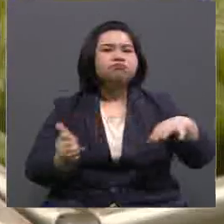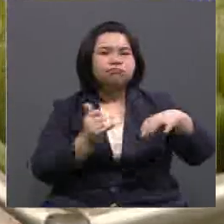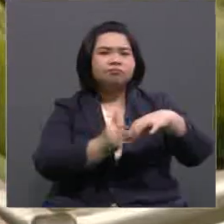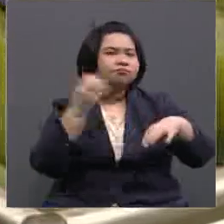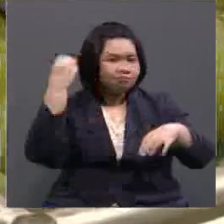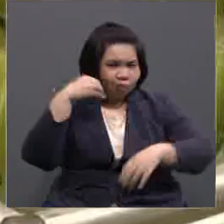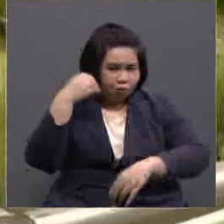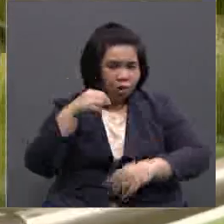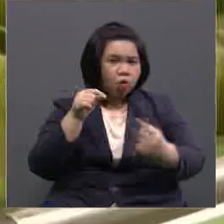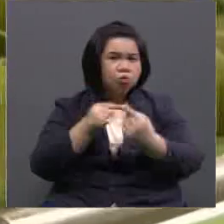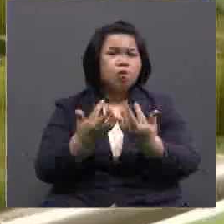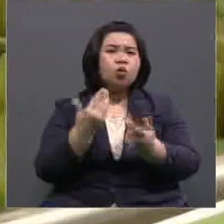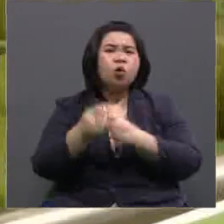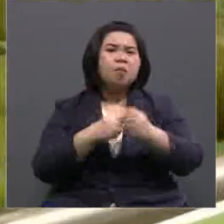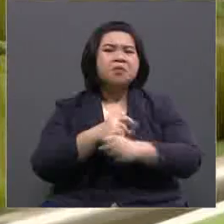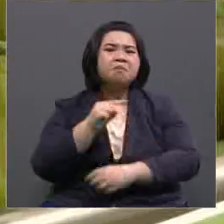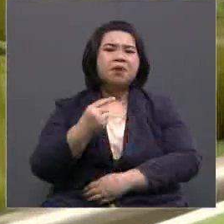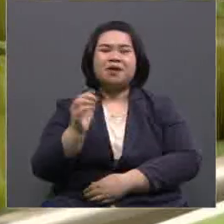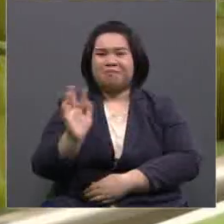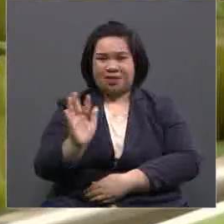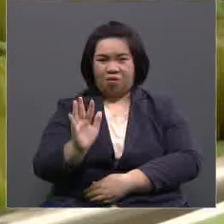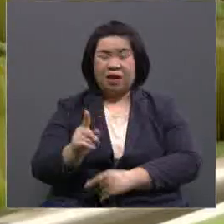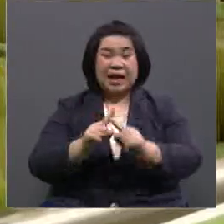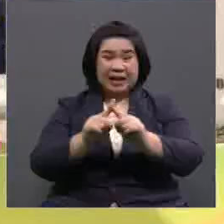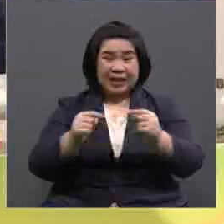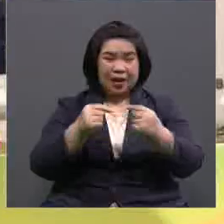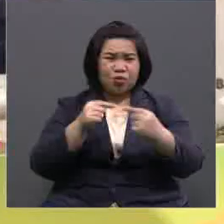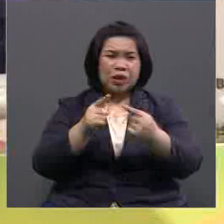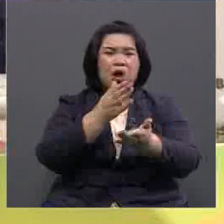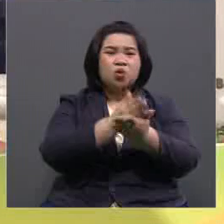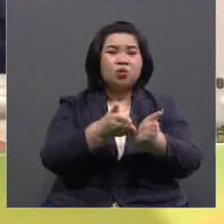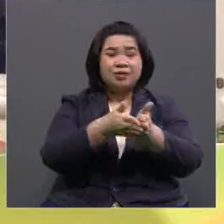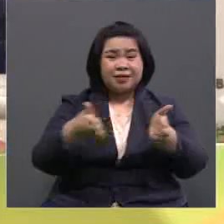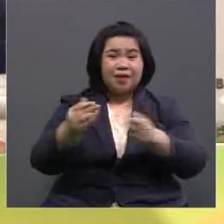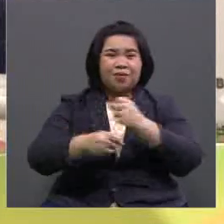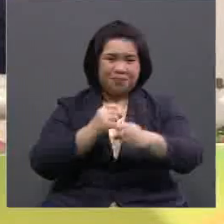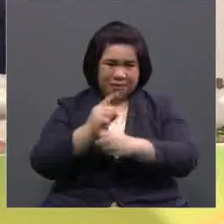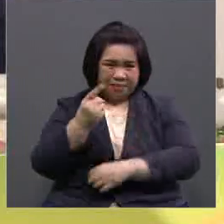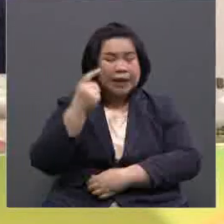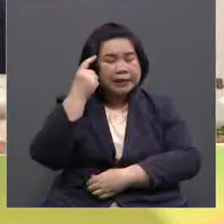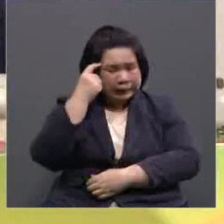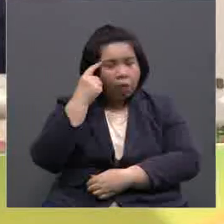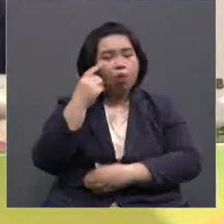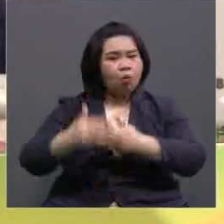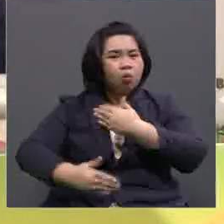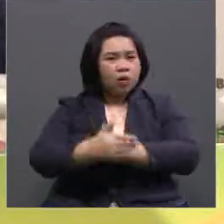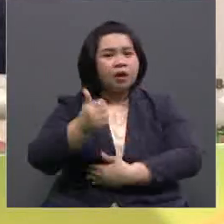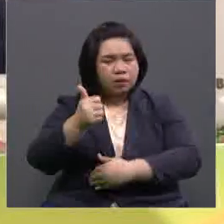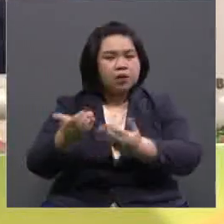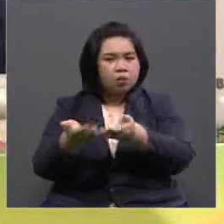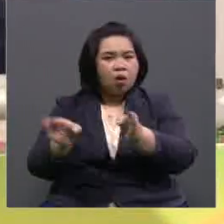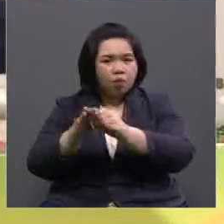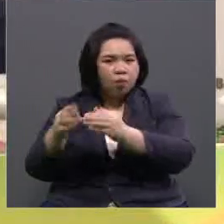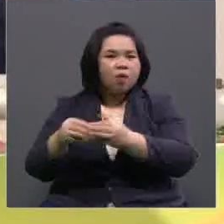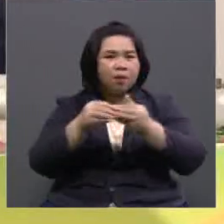แล้วไม่จำเป็นต้องรอให้ถึงเทศกาลแต่ว่าหยุดยาวปีใหม่นี้ก็ขอถือโอกาสพาครอบครัวมาไหว้พระขอพรเพื่อ